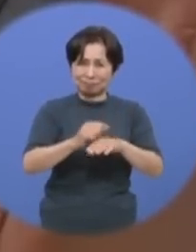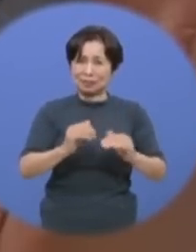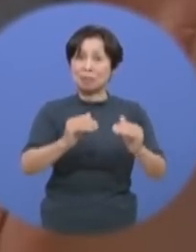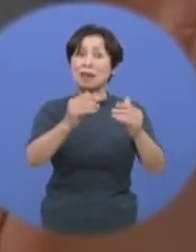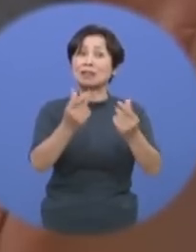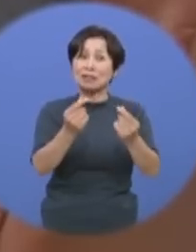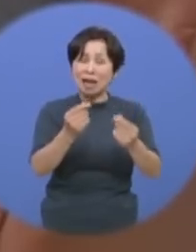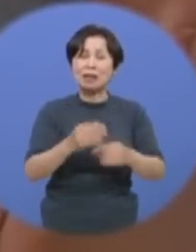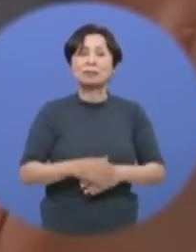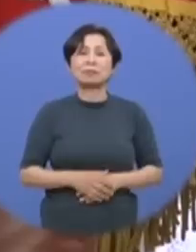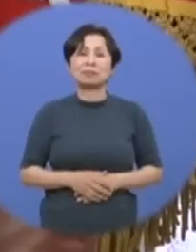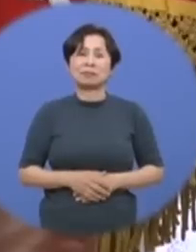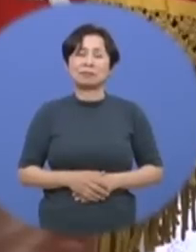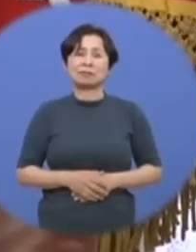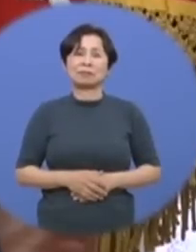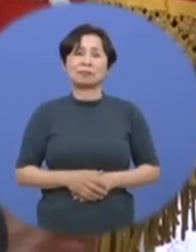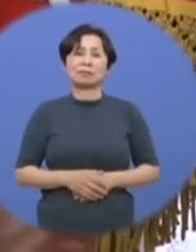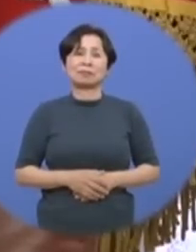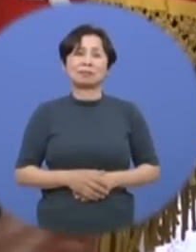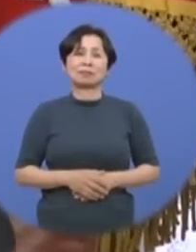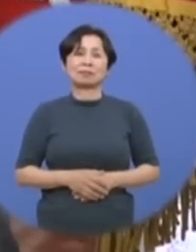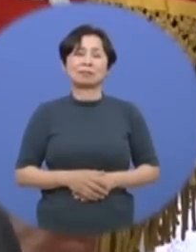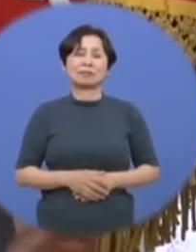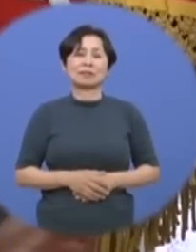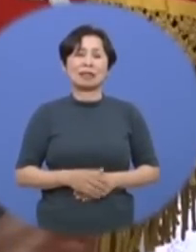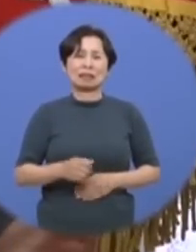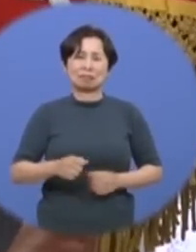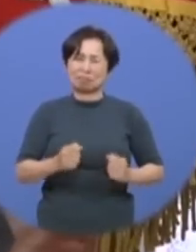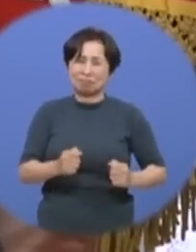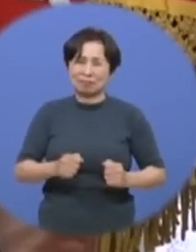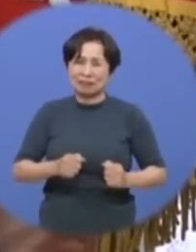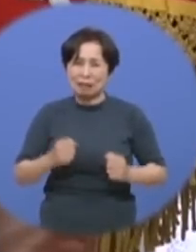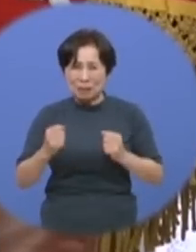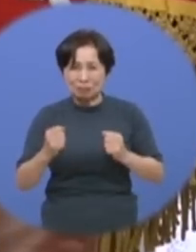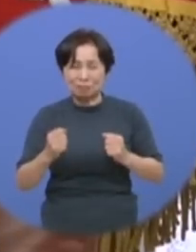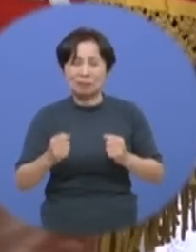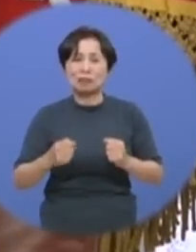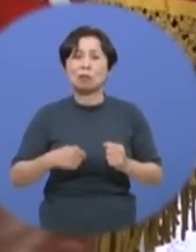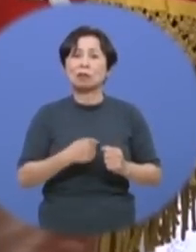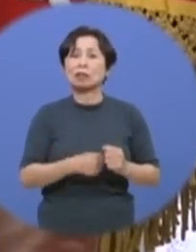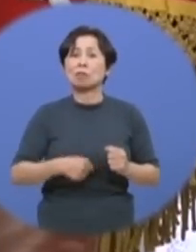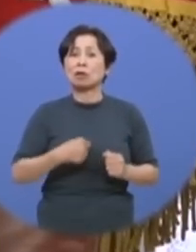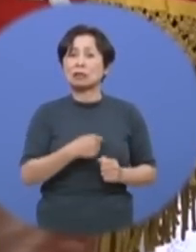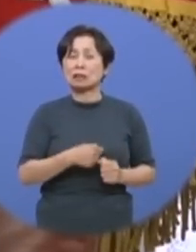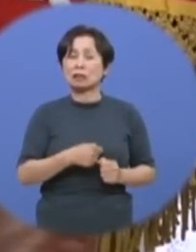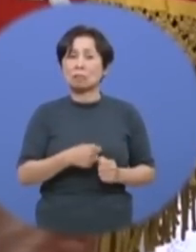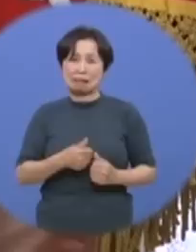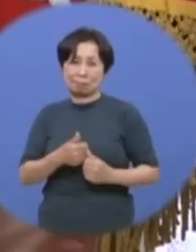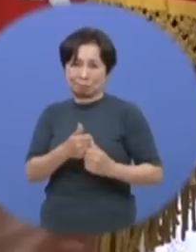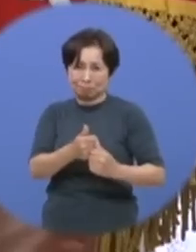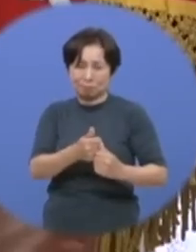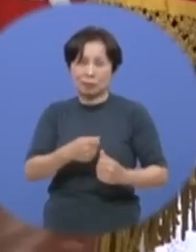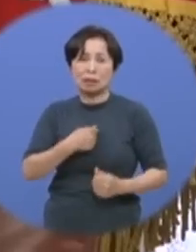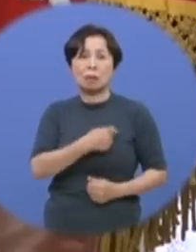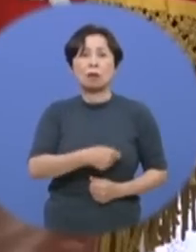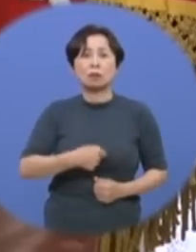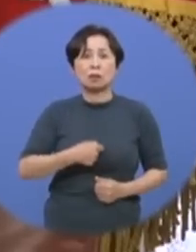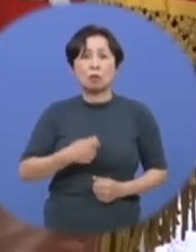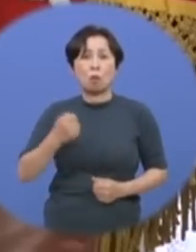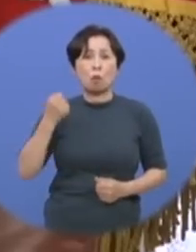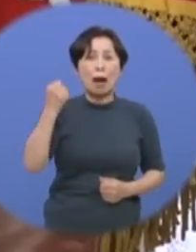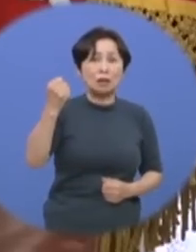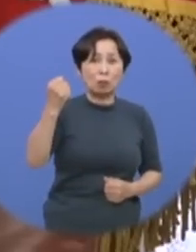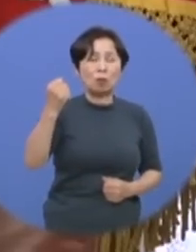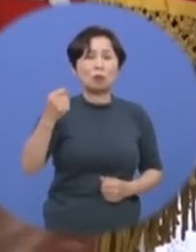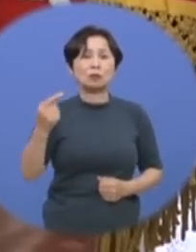きっとそうなるだろう先ほどこんちくしょうとか何か言いながら頑張るっていうねその克己心みたいなやつがありファイトっ